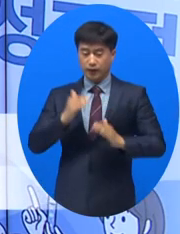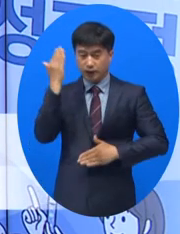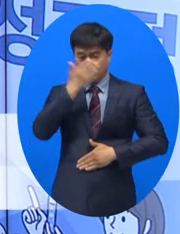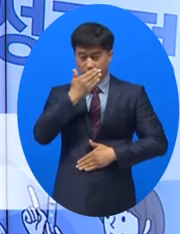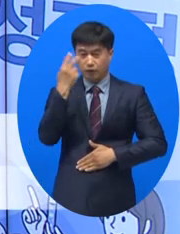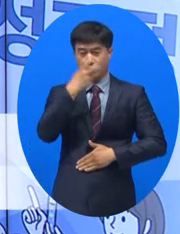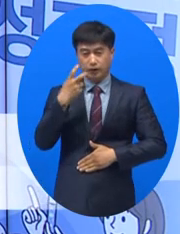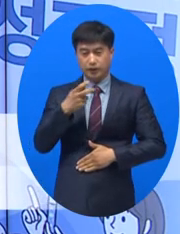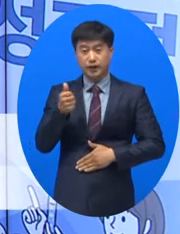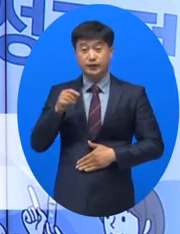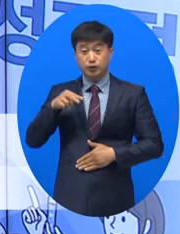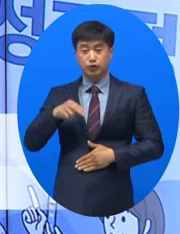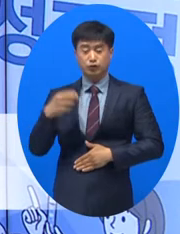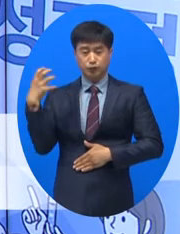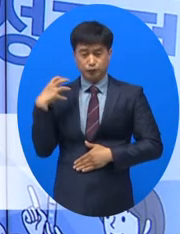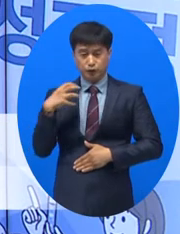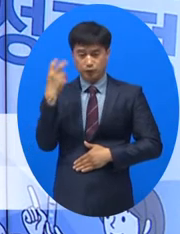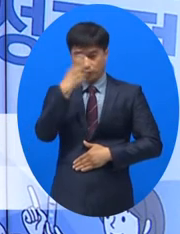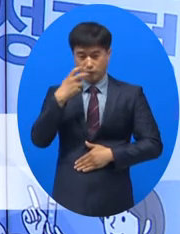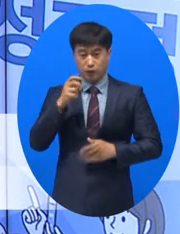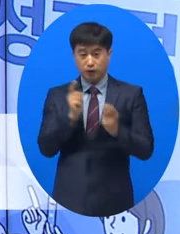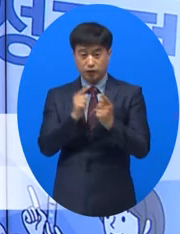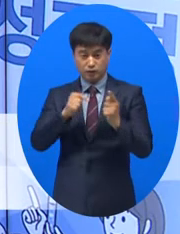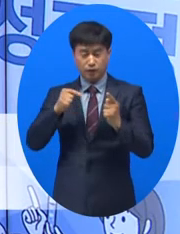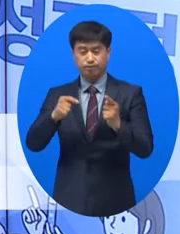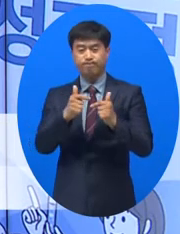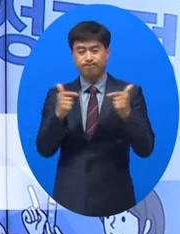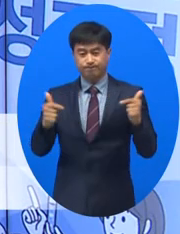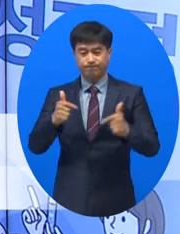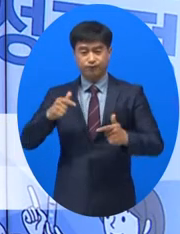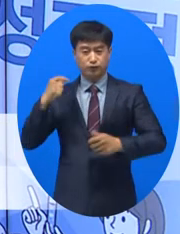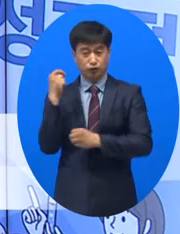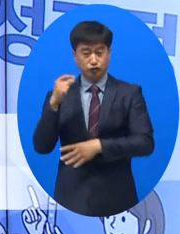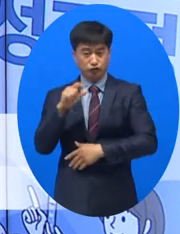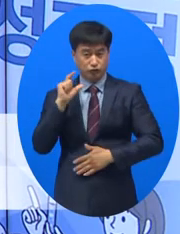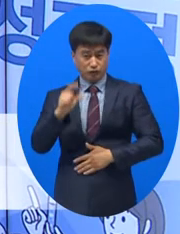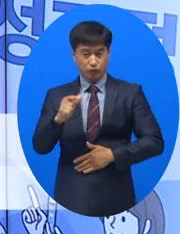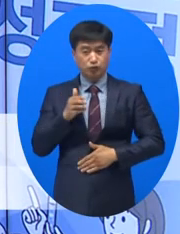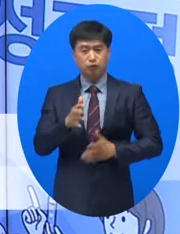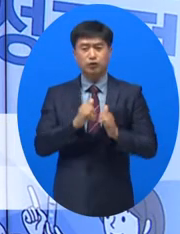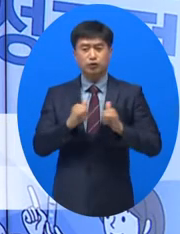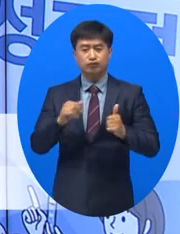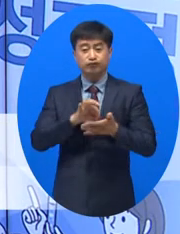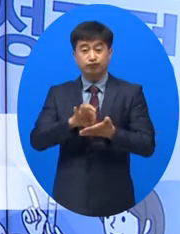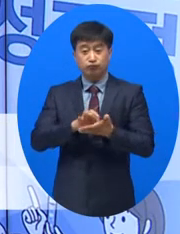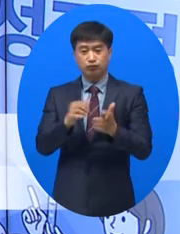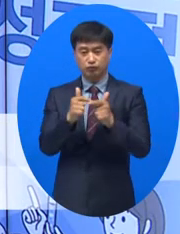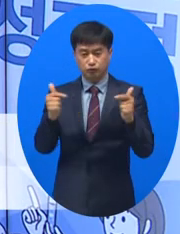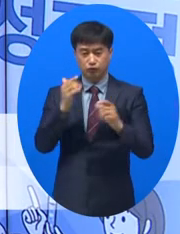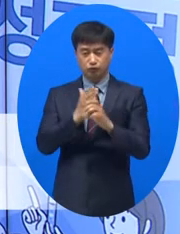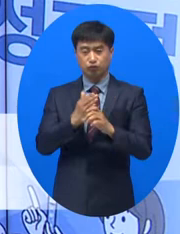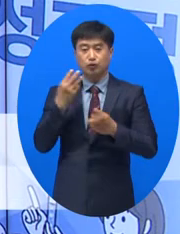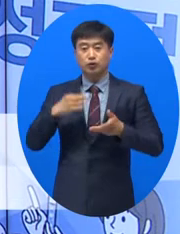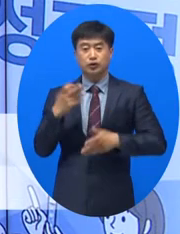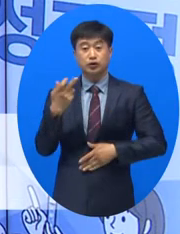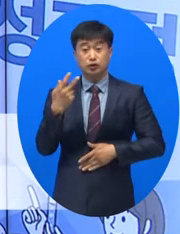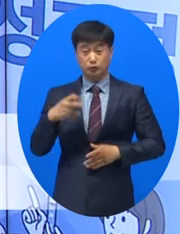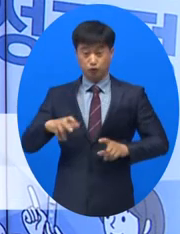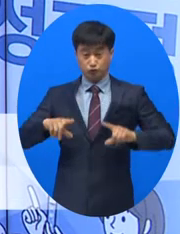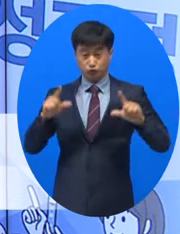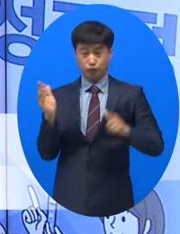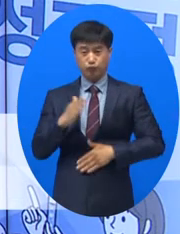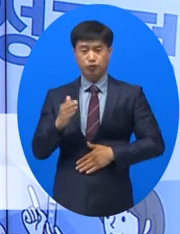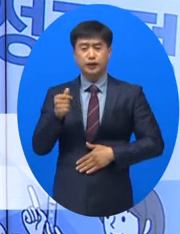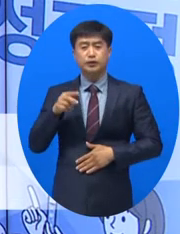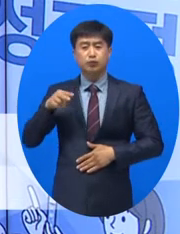시스템인데요. 햇썹 의무 적용 대상이 확대되고 기준도 강화되며 전문 인력의 수요도 늘어나는 추세입니다. 경기도에선